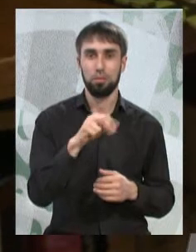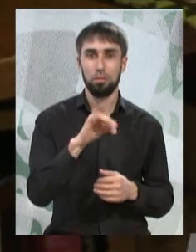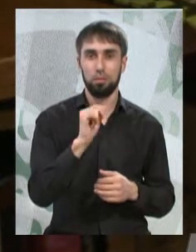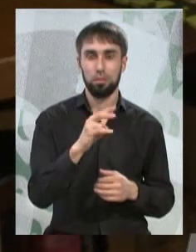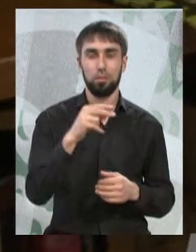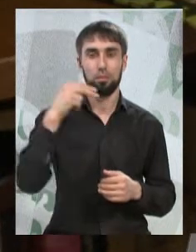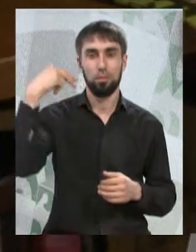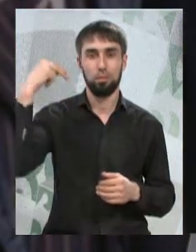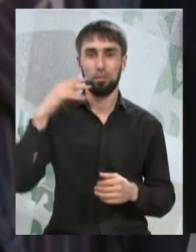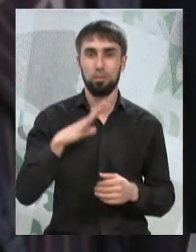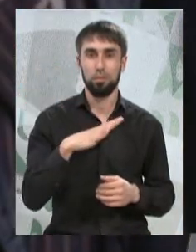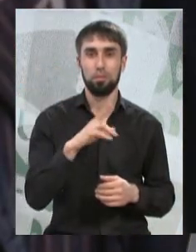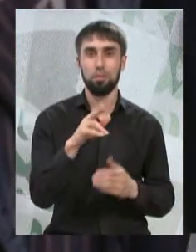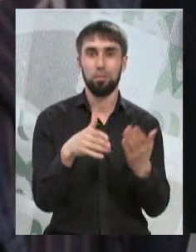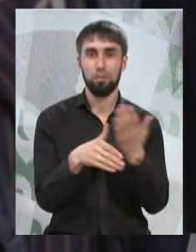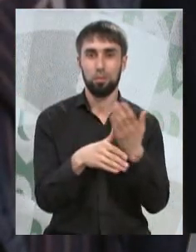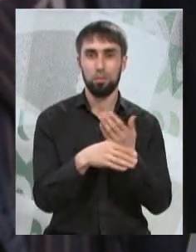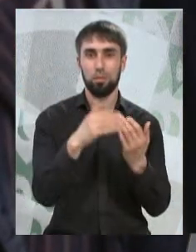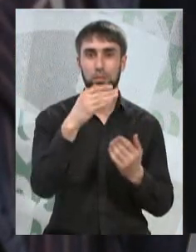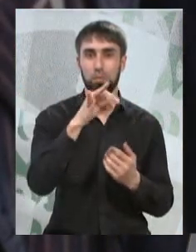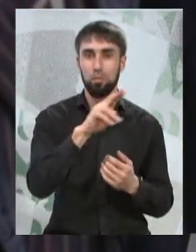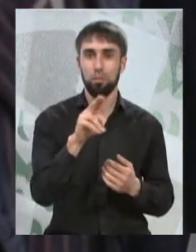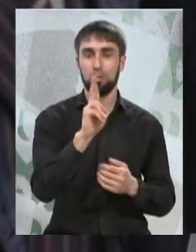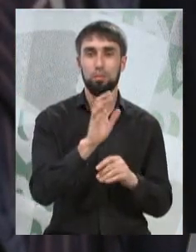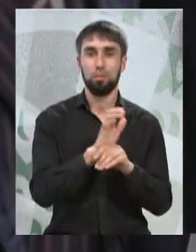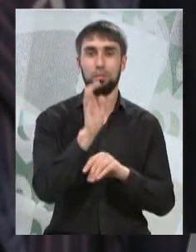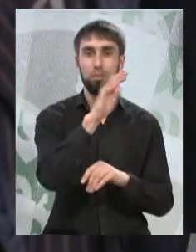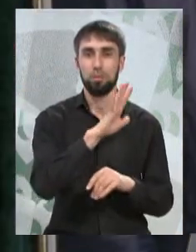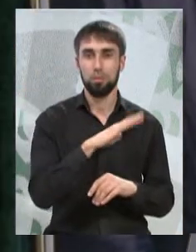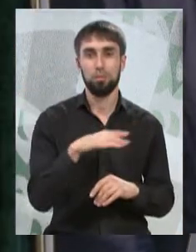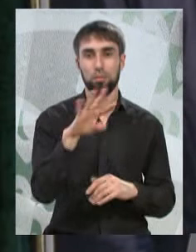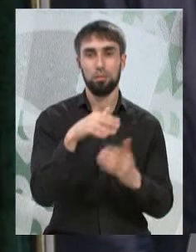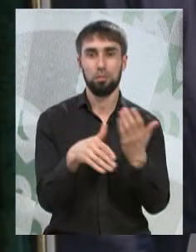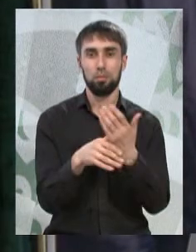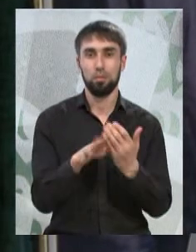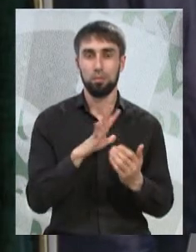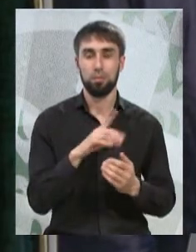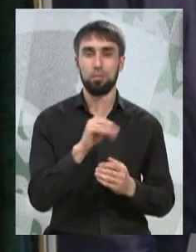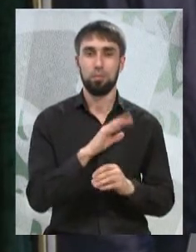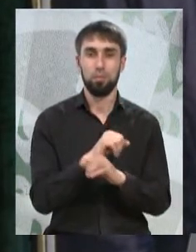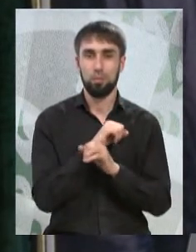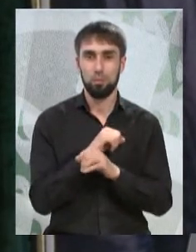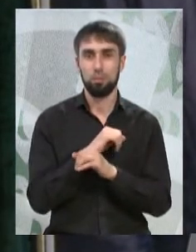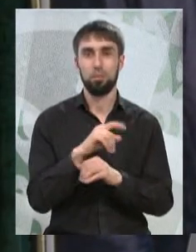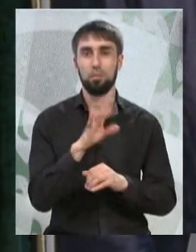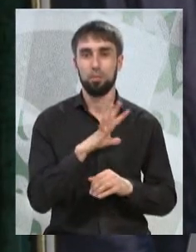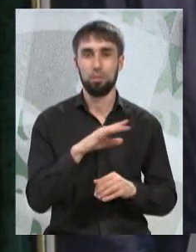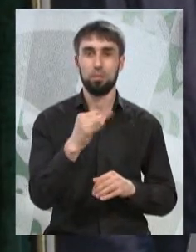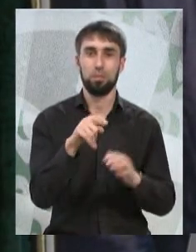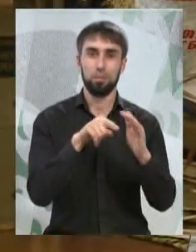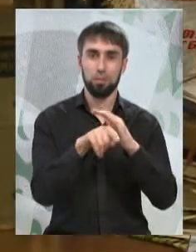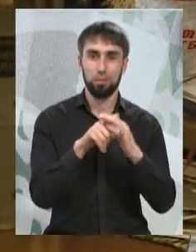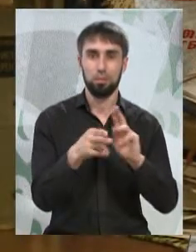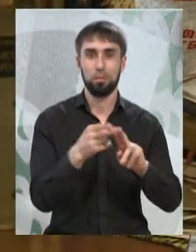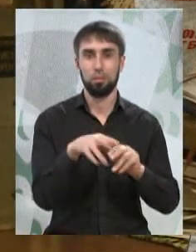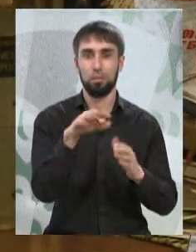президентом фонда помощи депортированным народам. Помогал в отдыхе и лечении детям-сиротам из семей вынужденных переселенцам, пострадавших